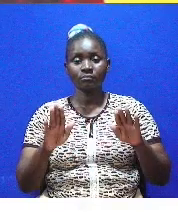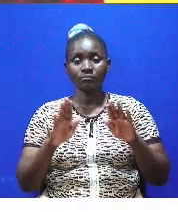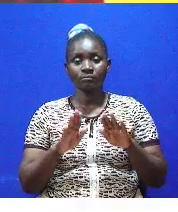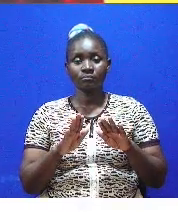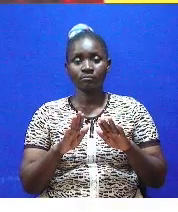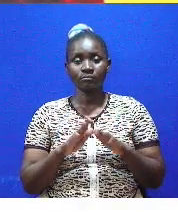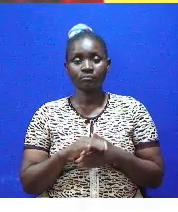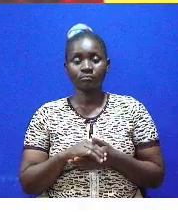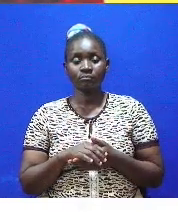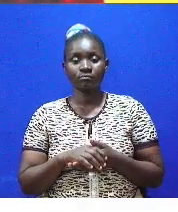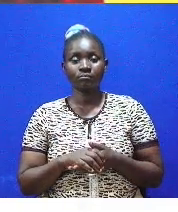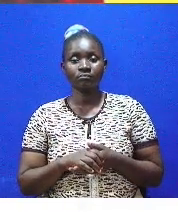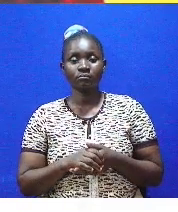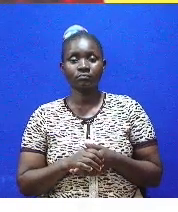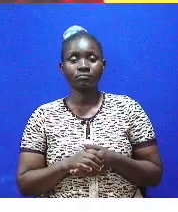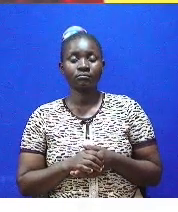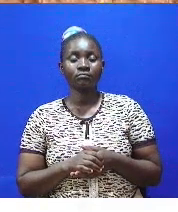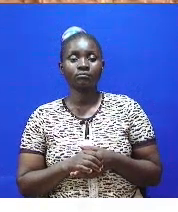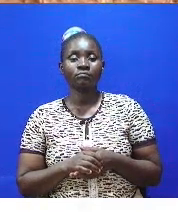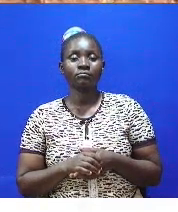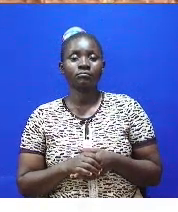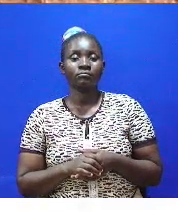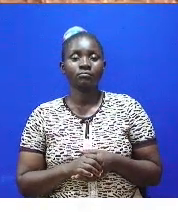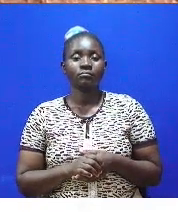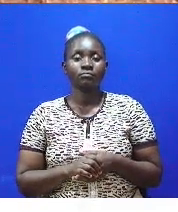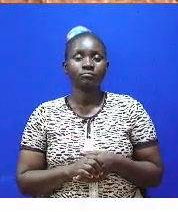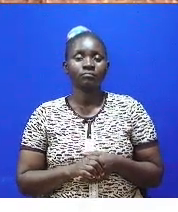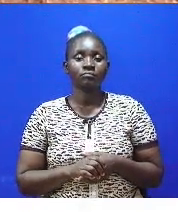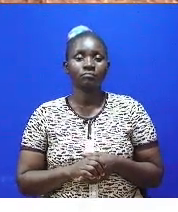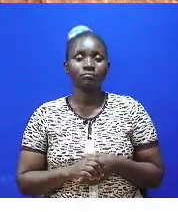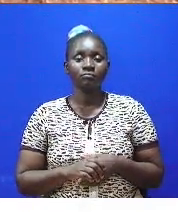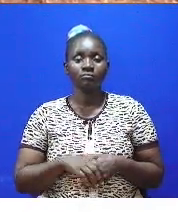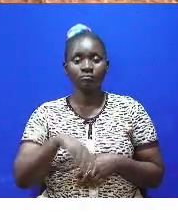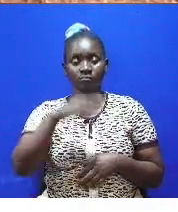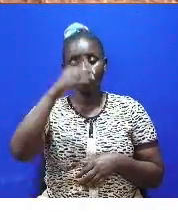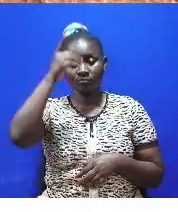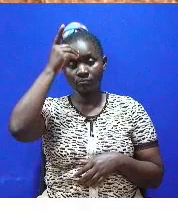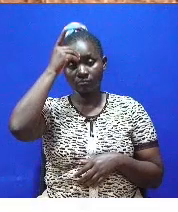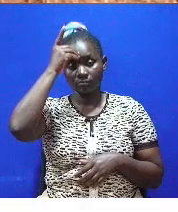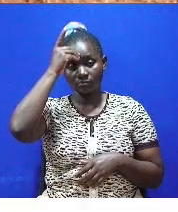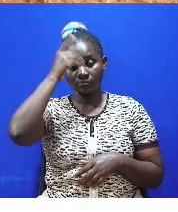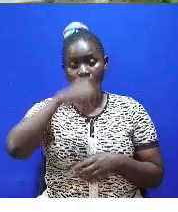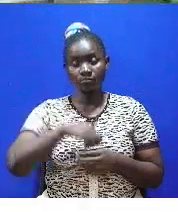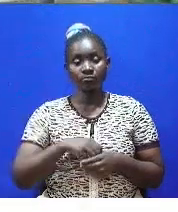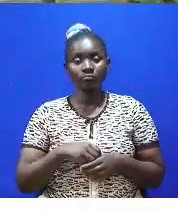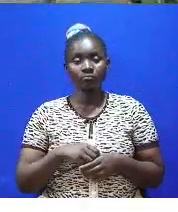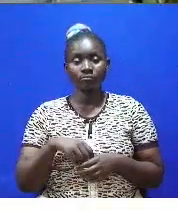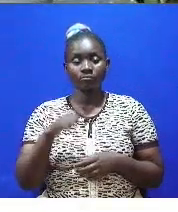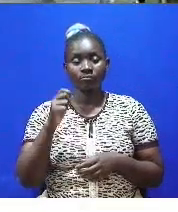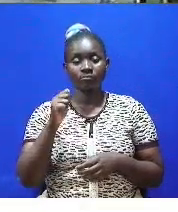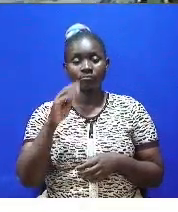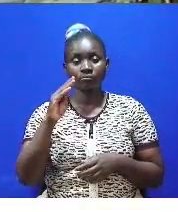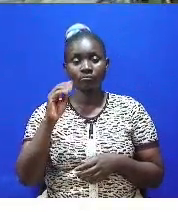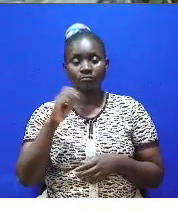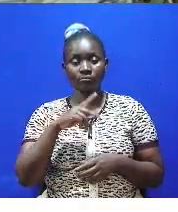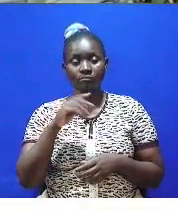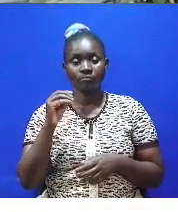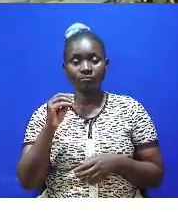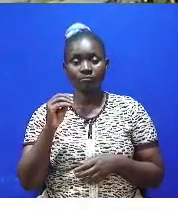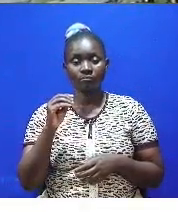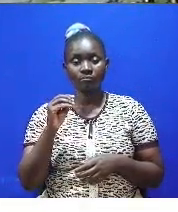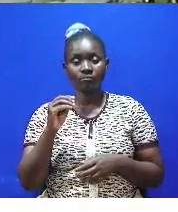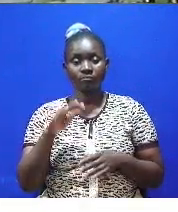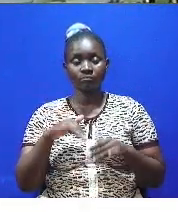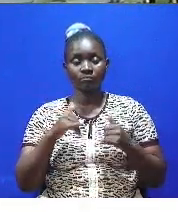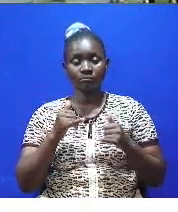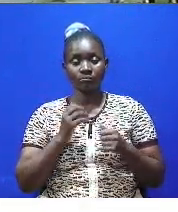kito Julie Kerubo Ea mateye mokuru wa sekinyoro kenya mware wadi ya tabaka ebunge ya South Mugrango.